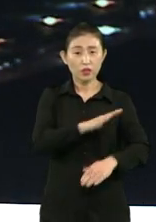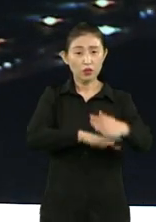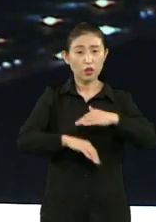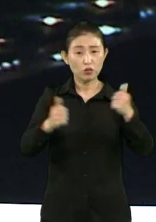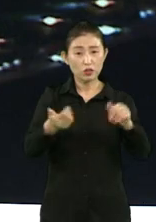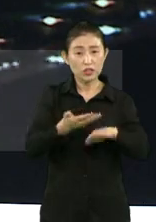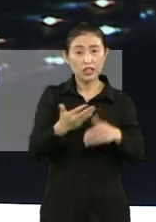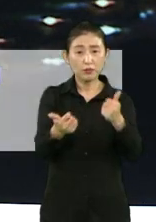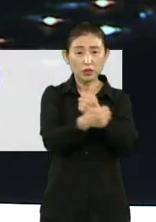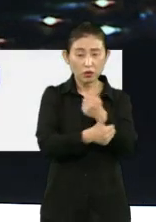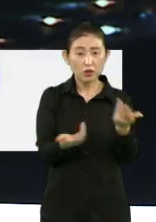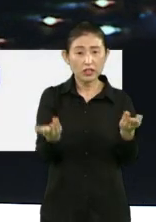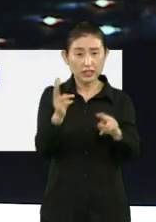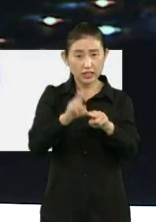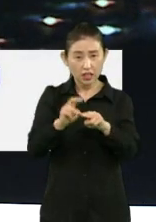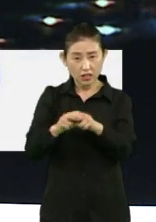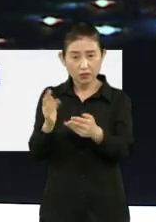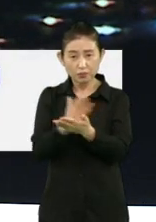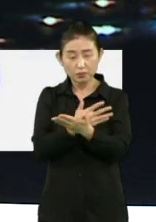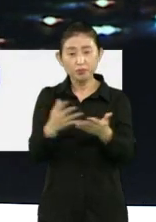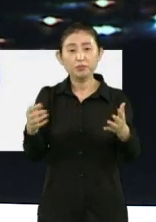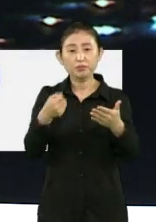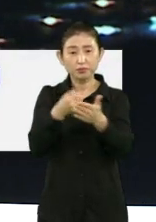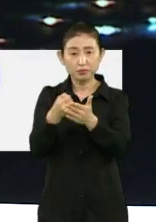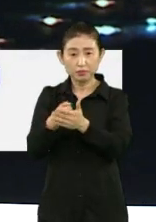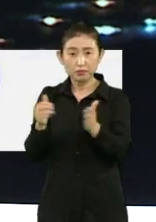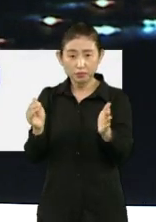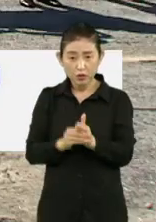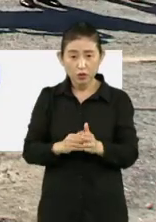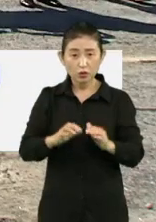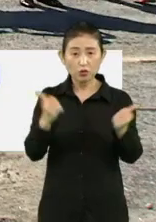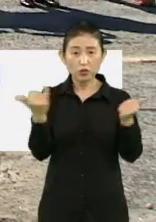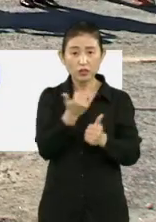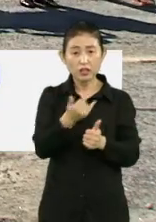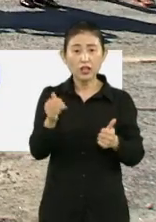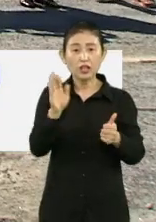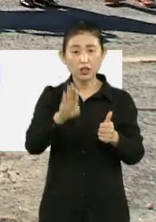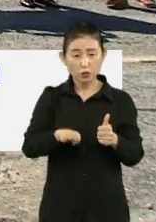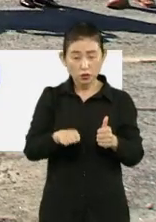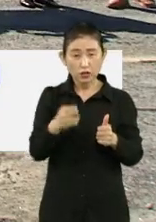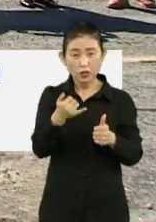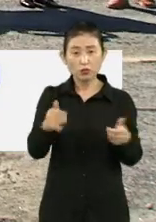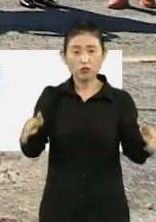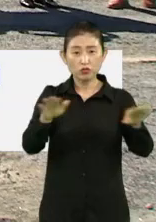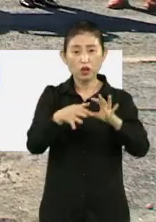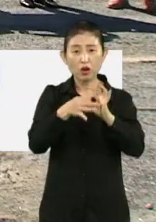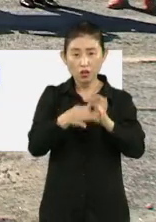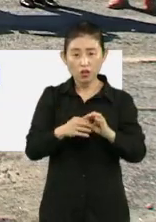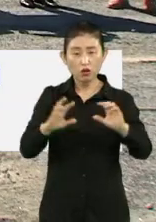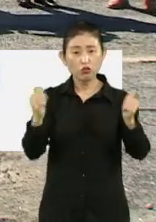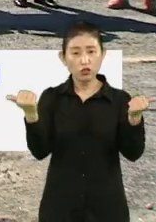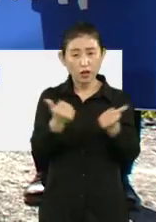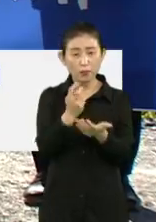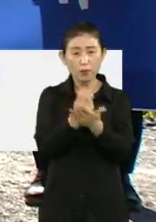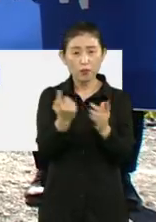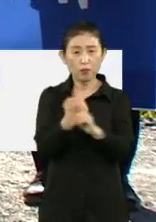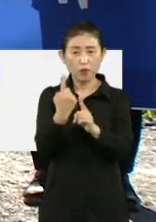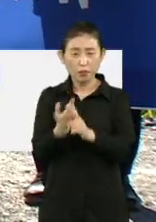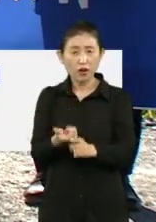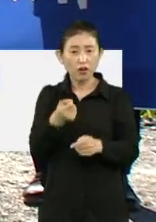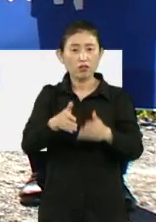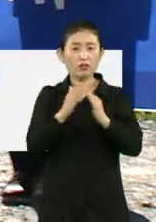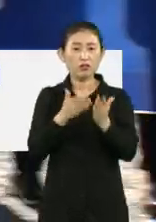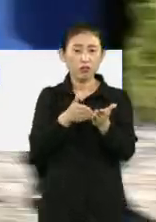여야가 국회 상임위 원구성을 합의함에 따라 국회 세종의사당을 규정한 국회법 처리를 요구하는 목소리가 곳곳에서